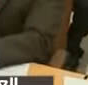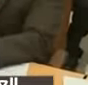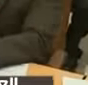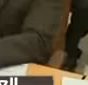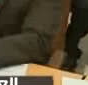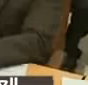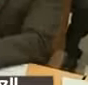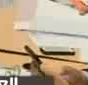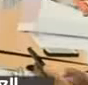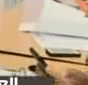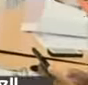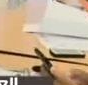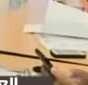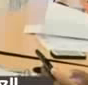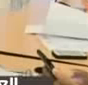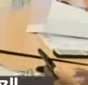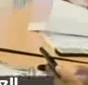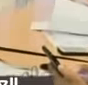الحوادث.